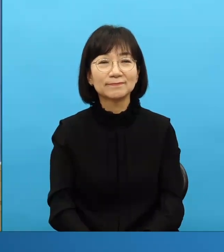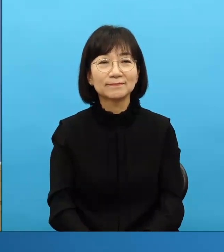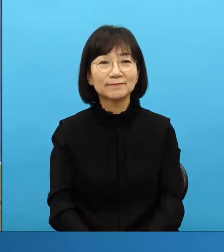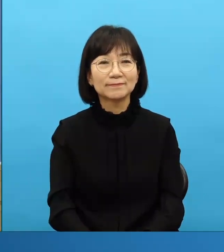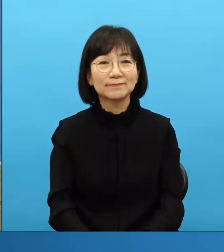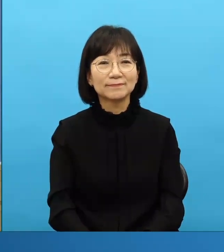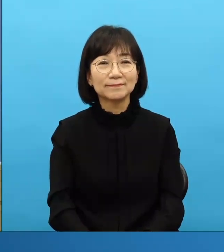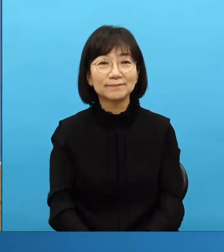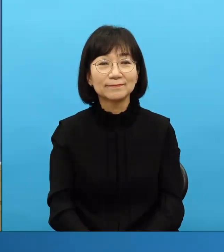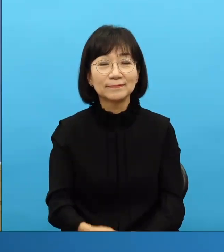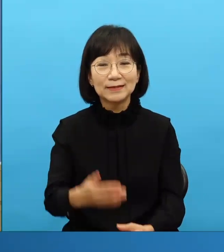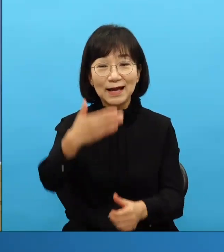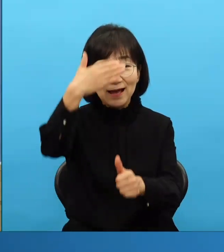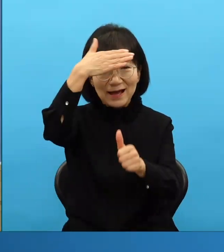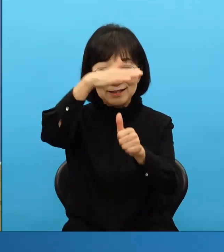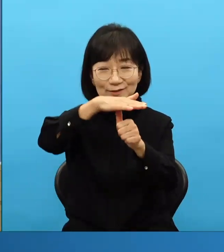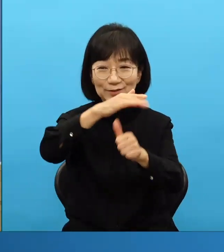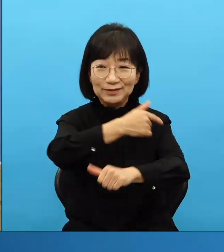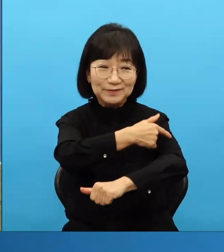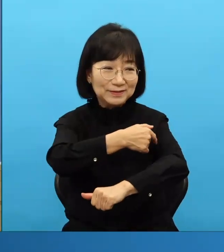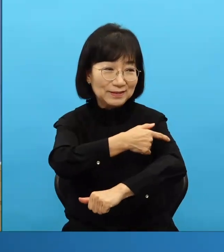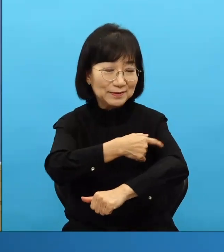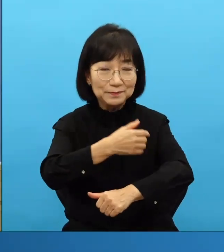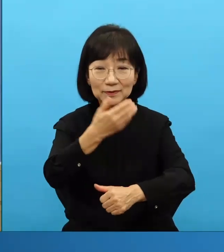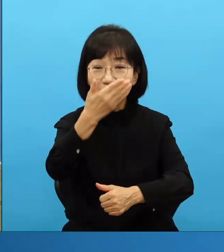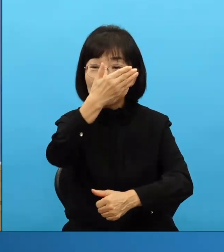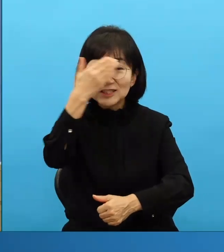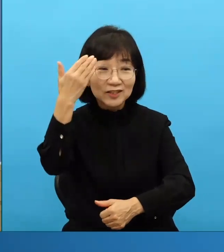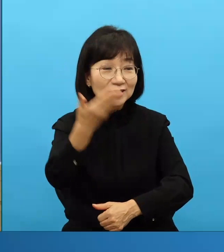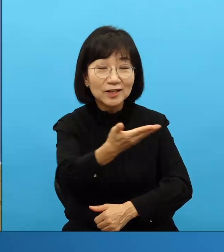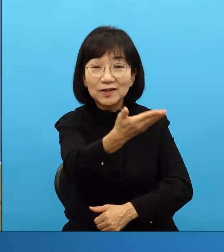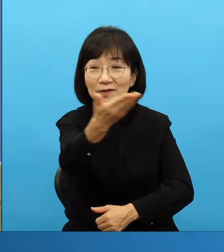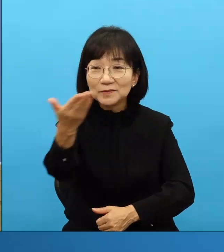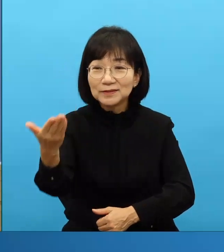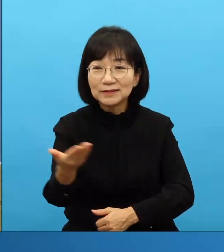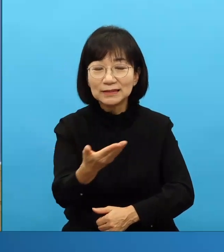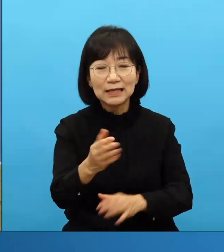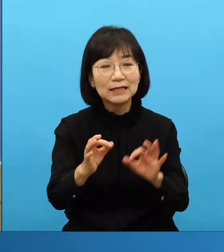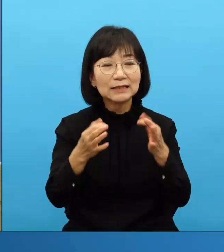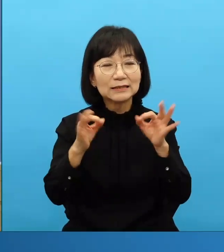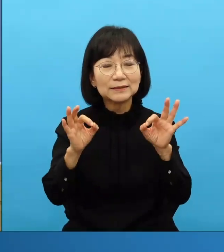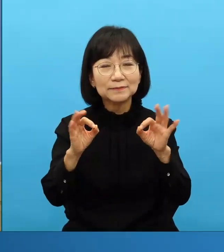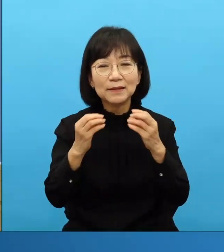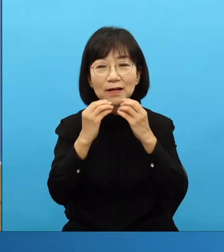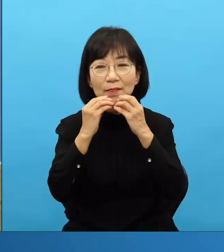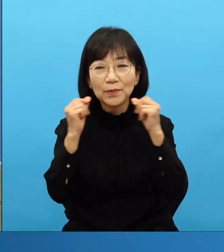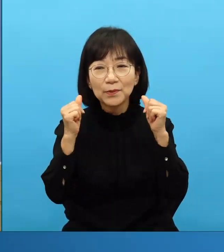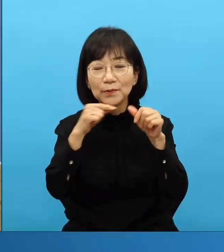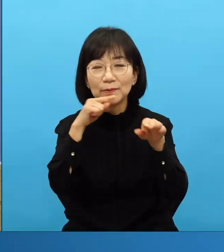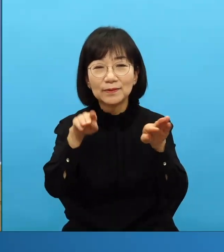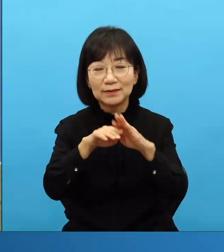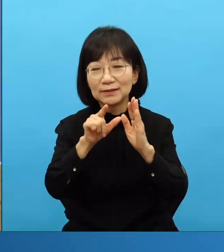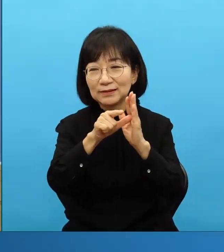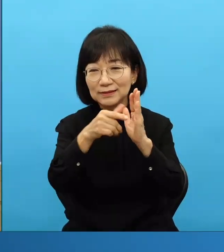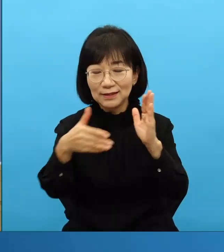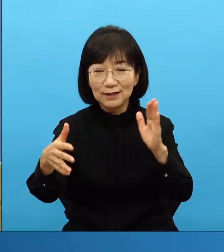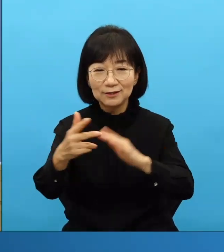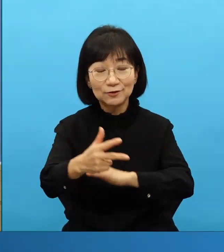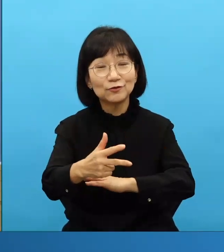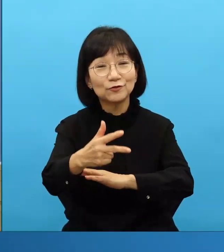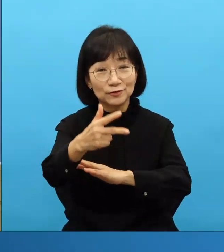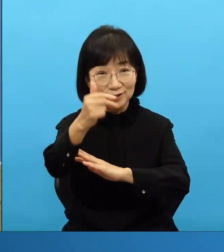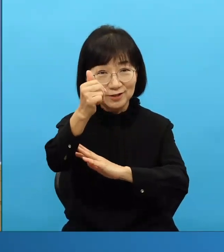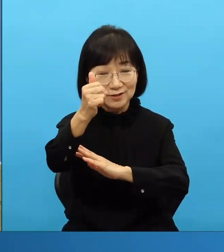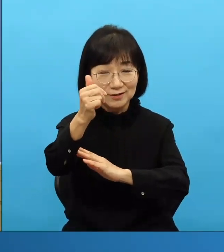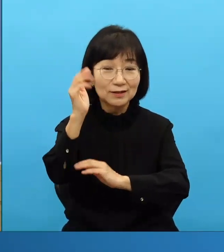in the 자, 우리 안수 church. 집사님들과 우리 청년들에게는 여러분은 금토일 시대의 주역이라 그랬어요. Now, the ordained deacons as well as the young adults, it says that you are